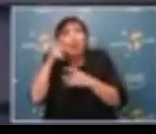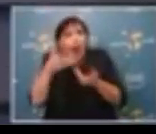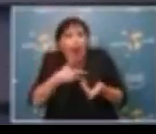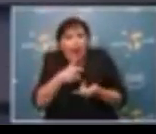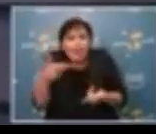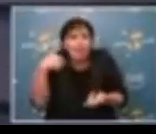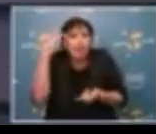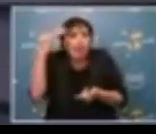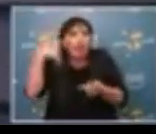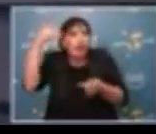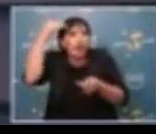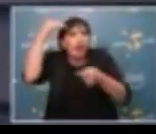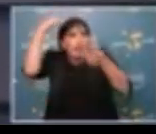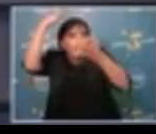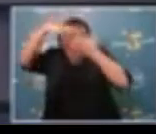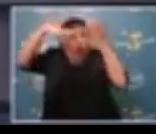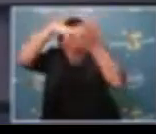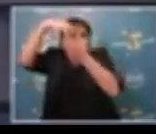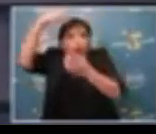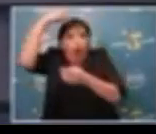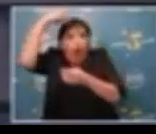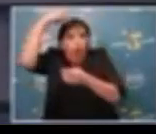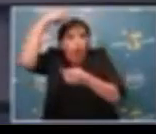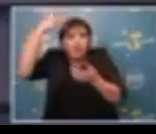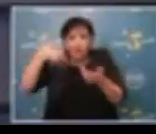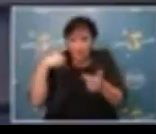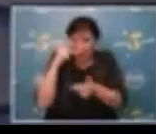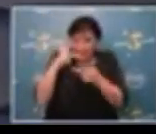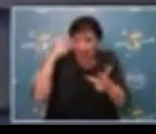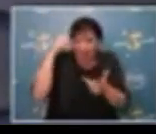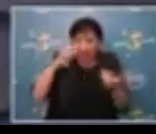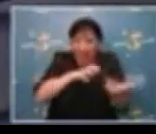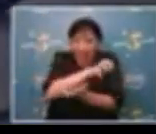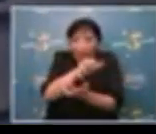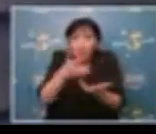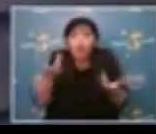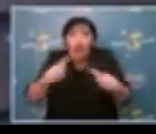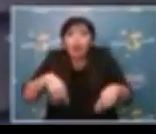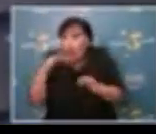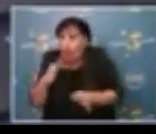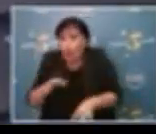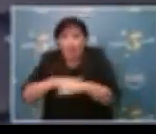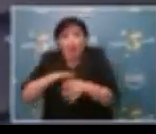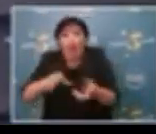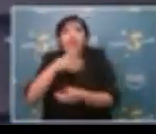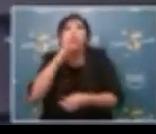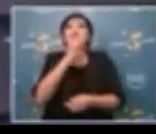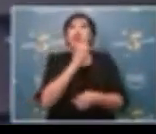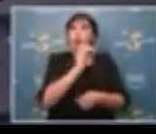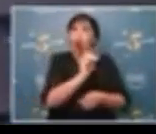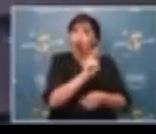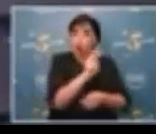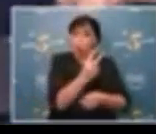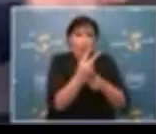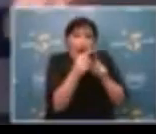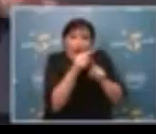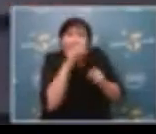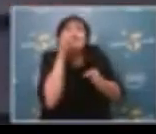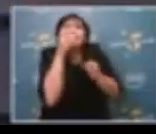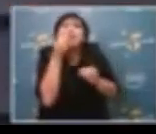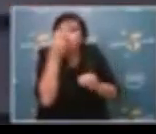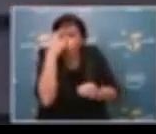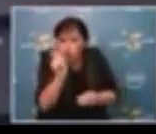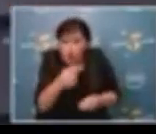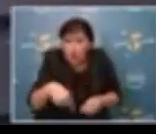un cervello, il caos, parlavo del caos, ma noi nasciamo dal caos. Parliamo di CO2, non sappiamo neanche cosa sia. Noi